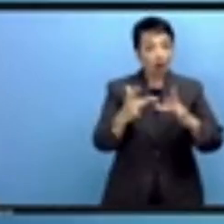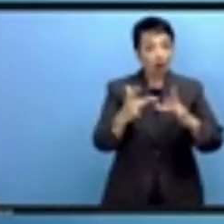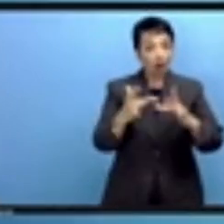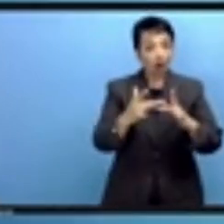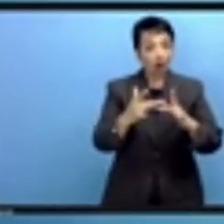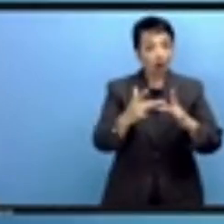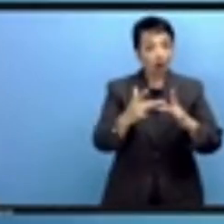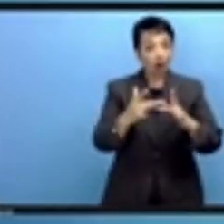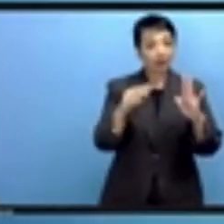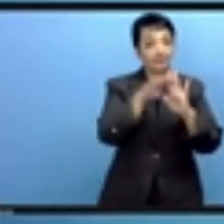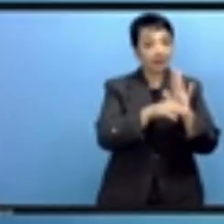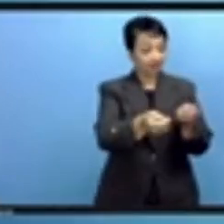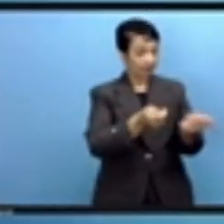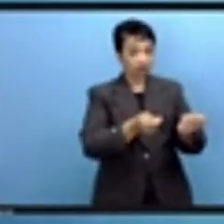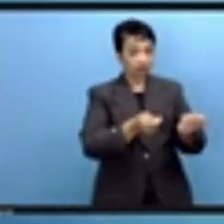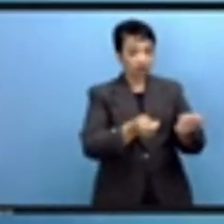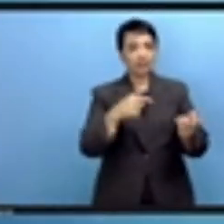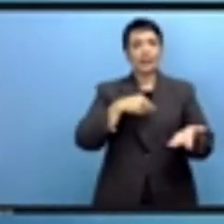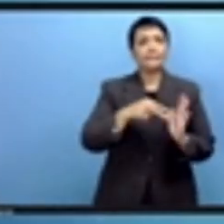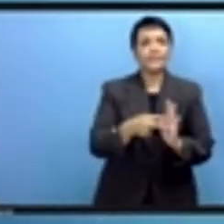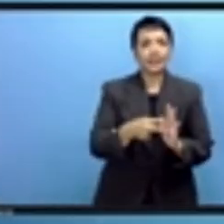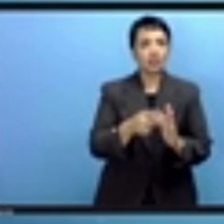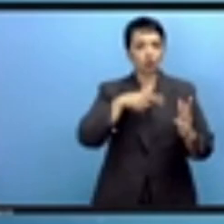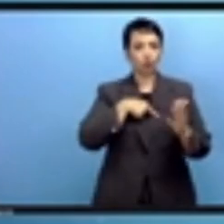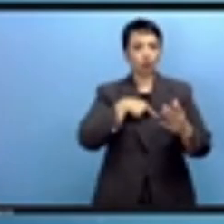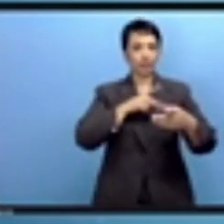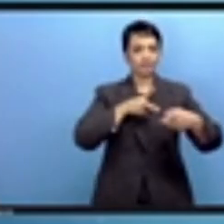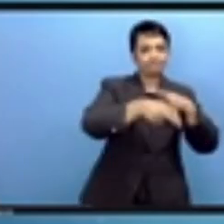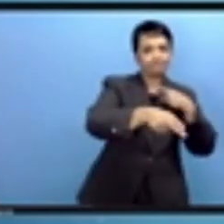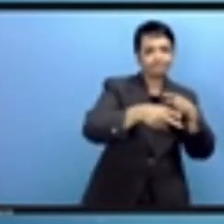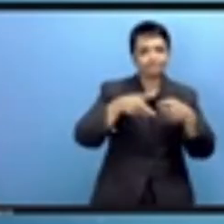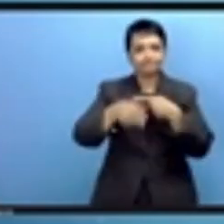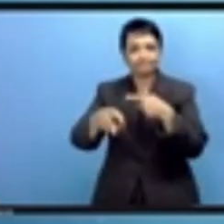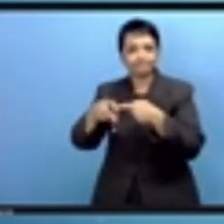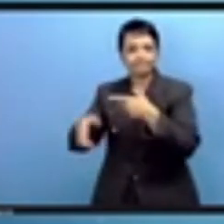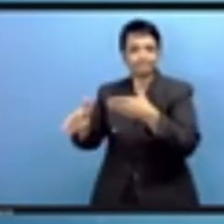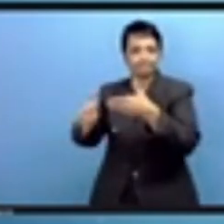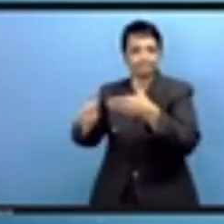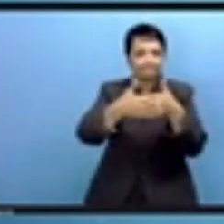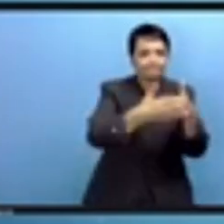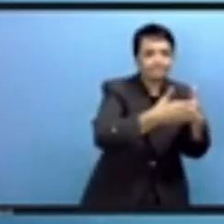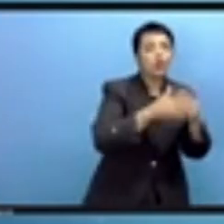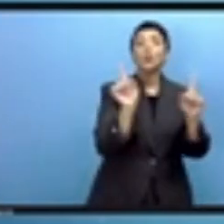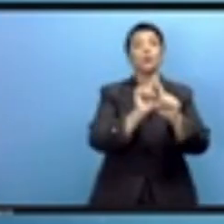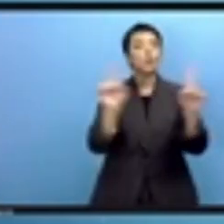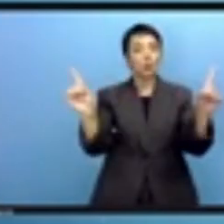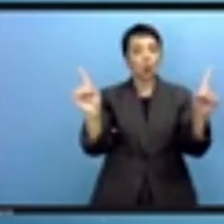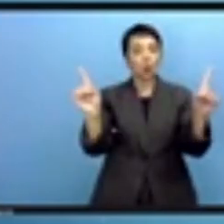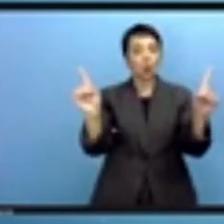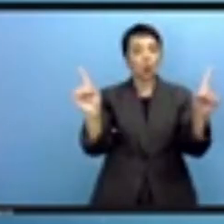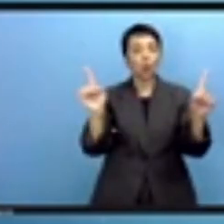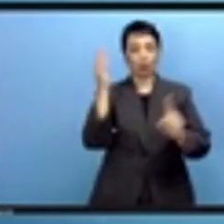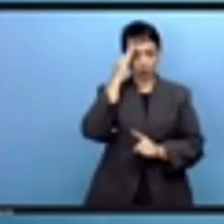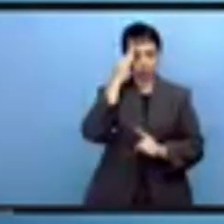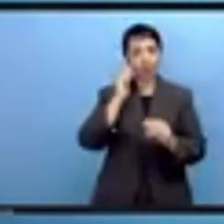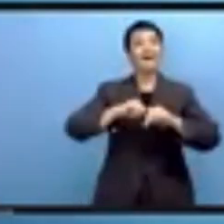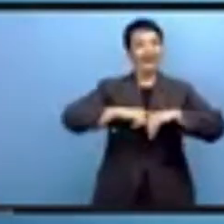我们所传播的信息是正确的，是有益的。那么我并不是说要进行审